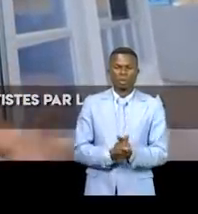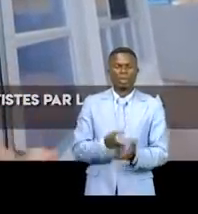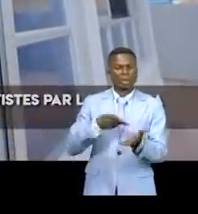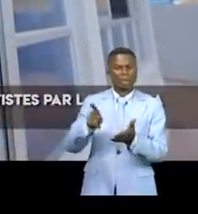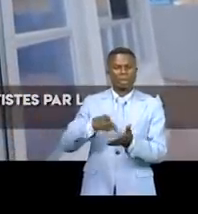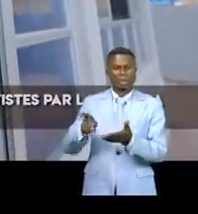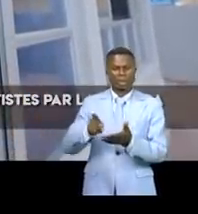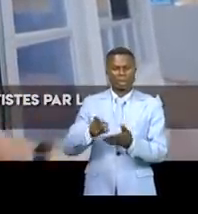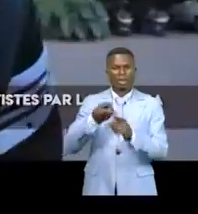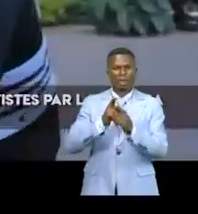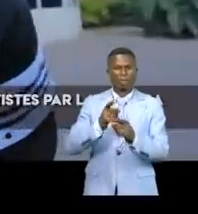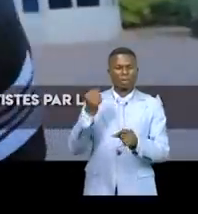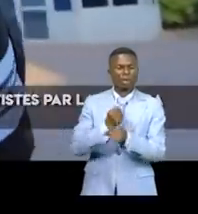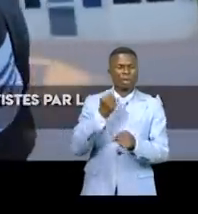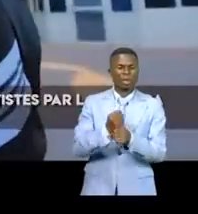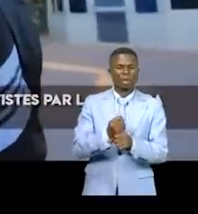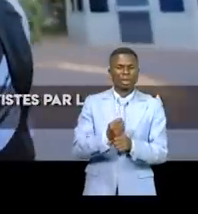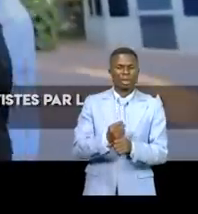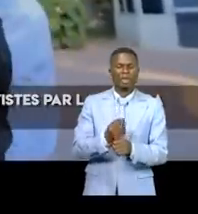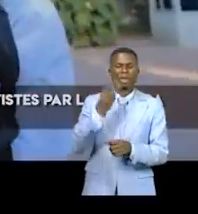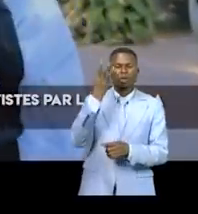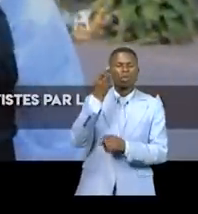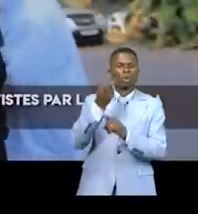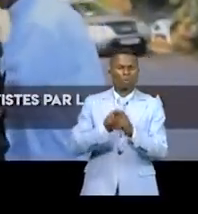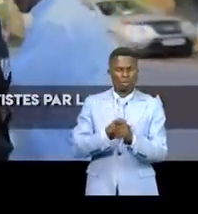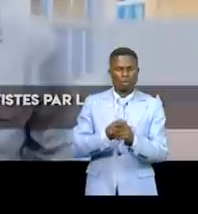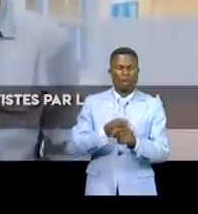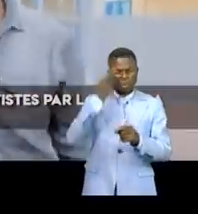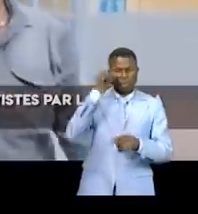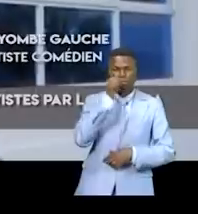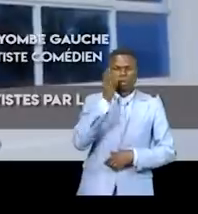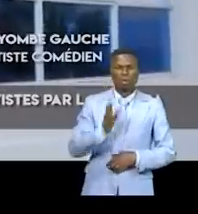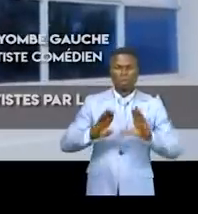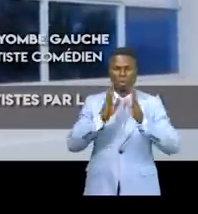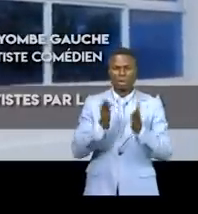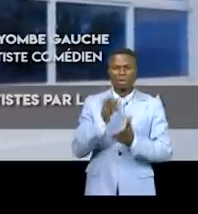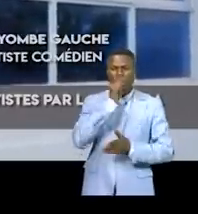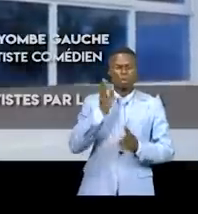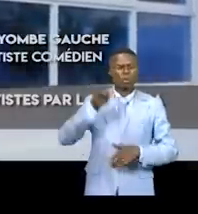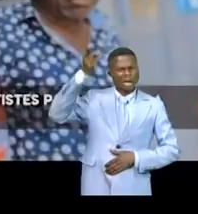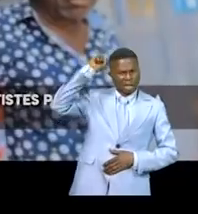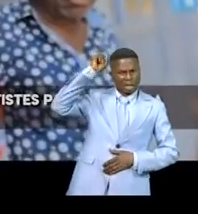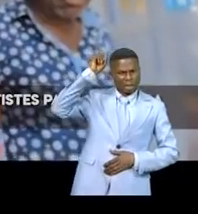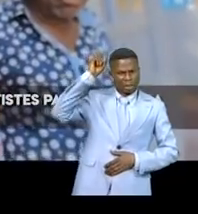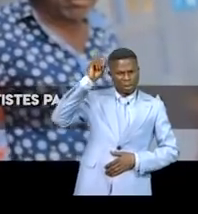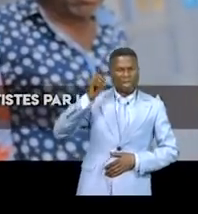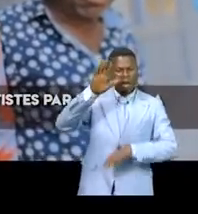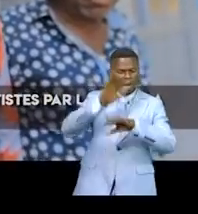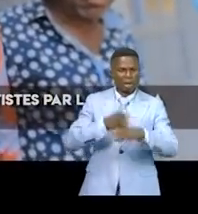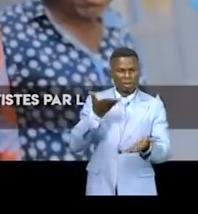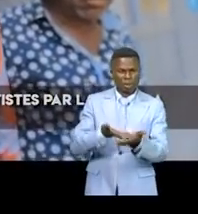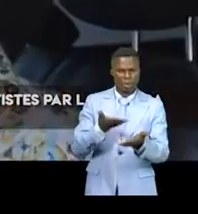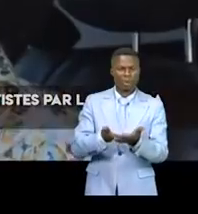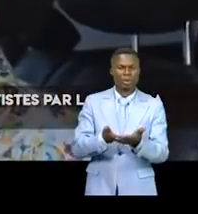rémunération est le fruit des droits perçus pendant un trimestre pour les comptes des artistes. Tous les artistes de toutes les générations y ont été conviés.